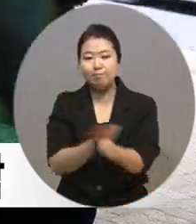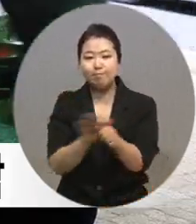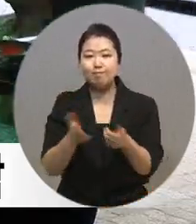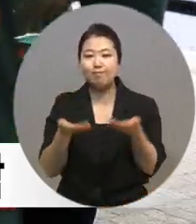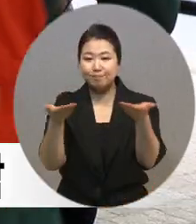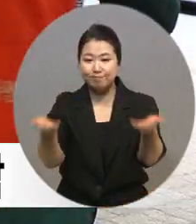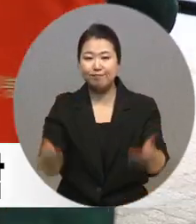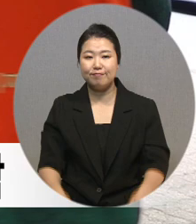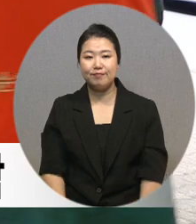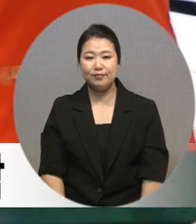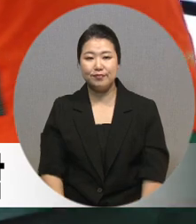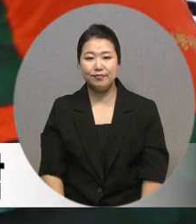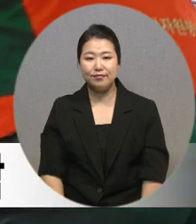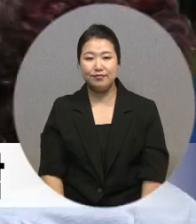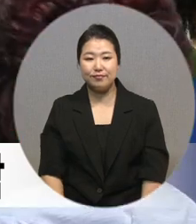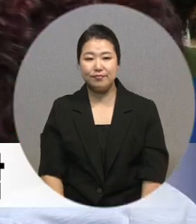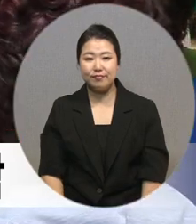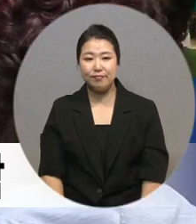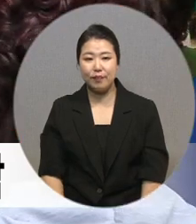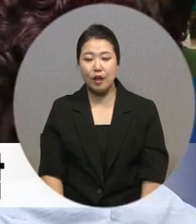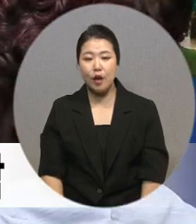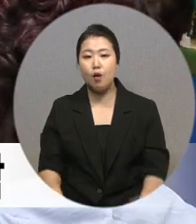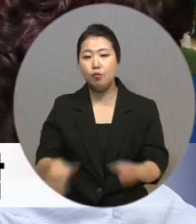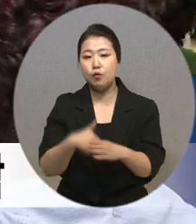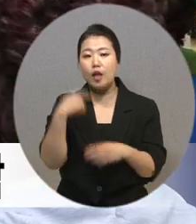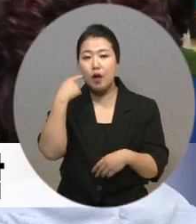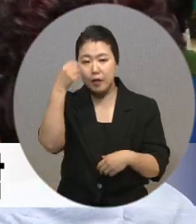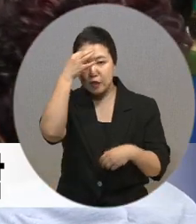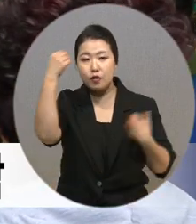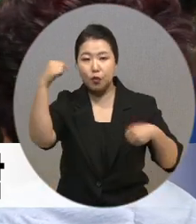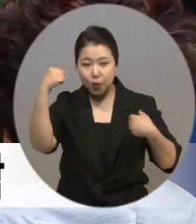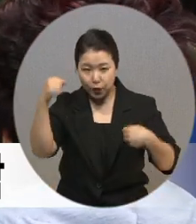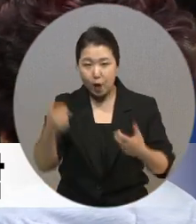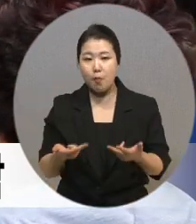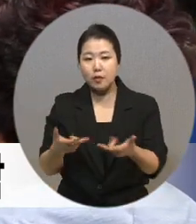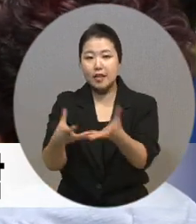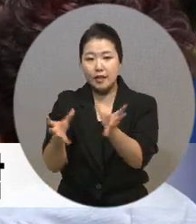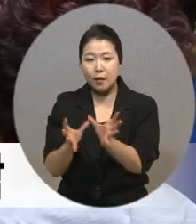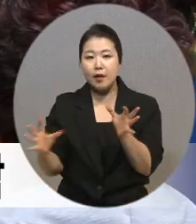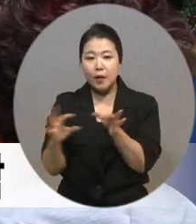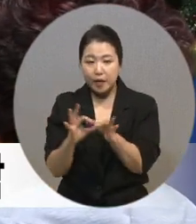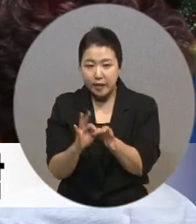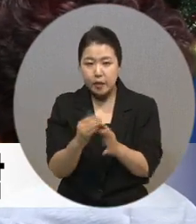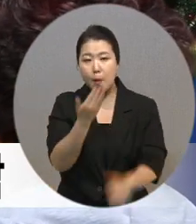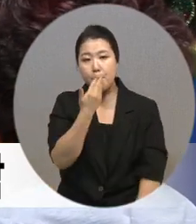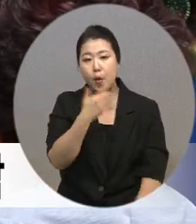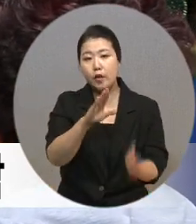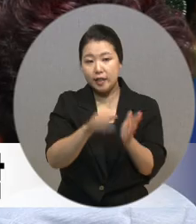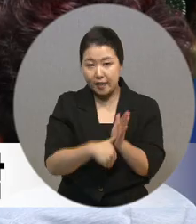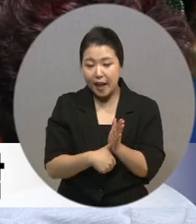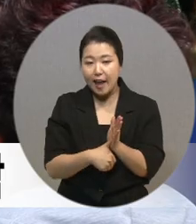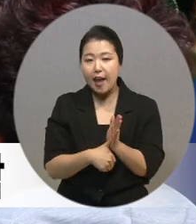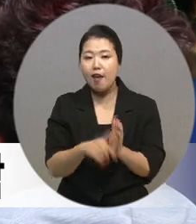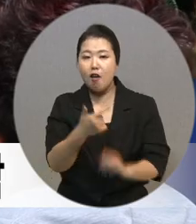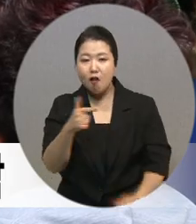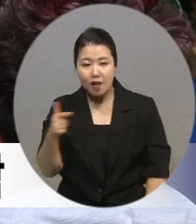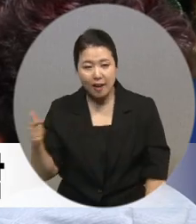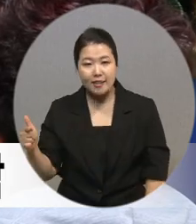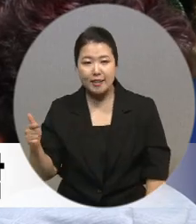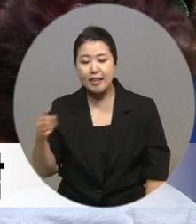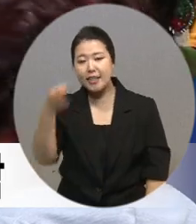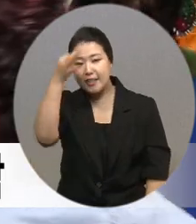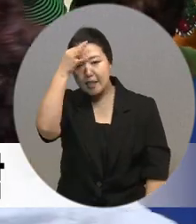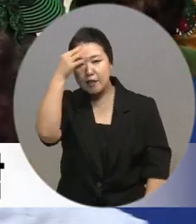제공하고 있습니다뿐만 아니라 문화 봉사단과 연계해 식사 시간 동안 다양하게 펼쳐지는